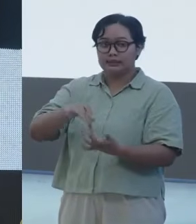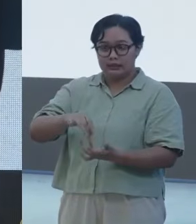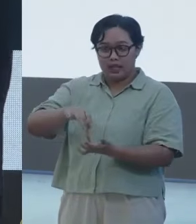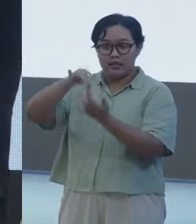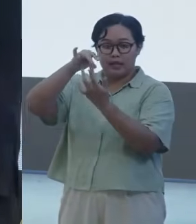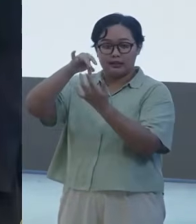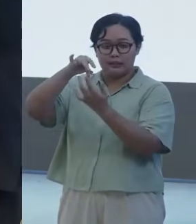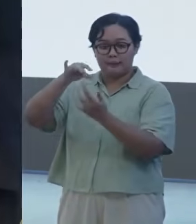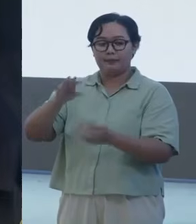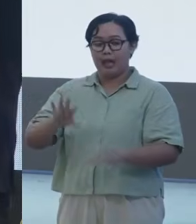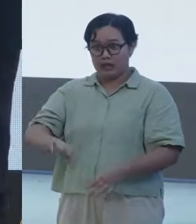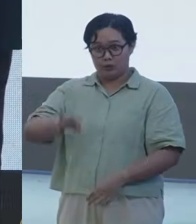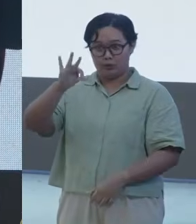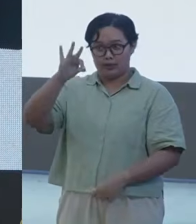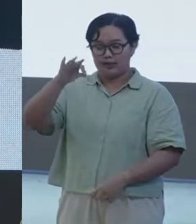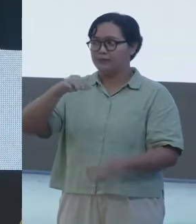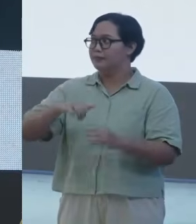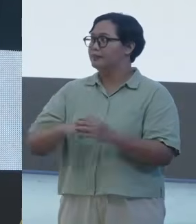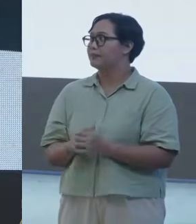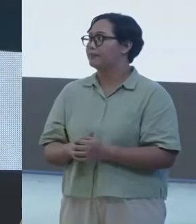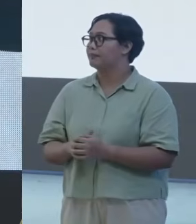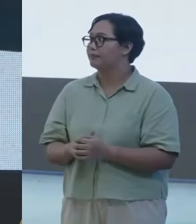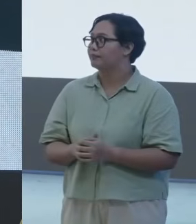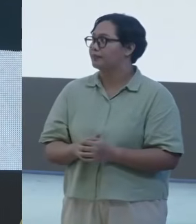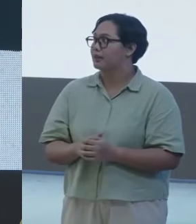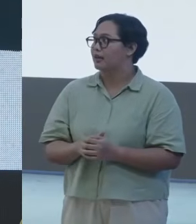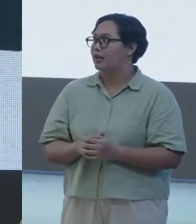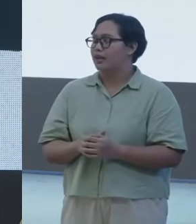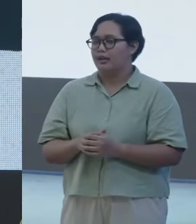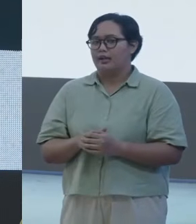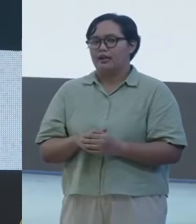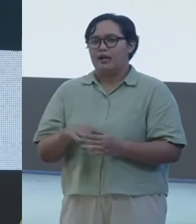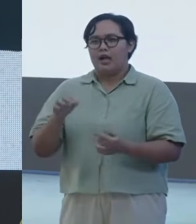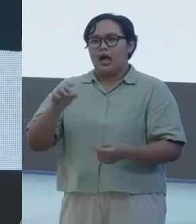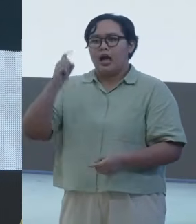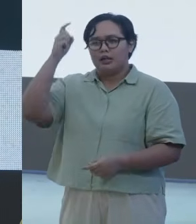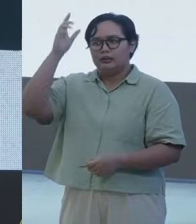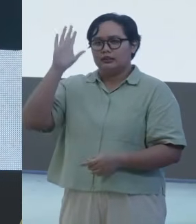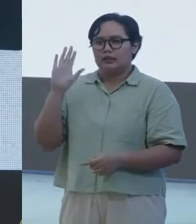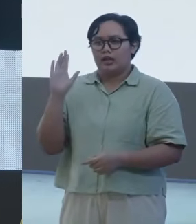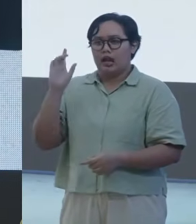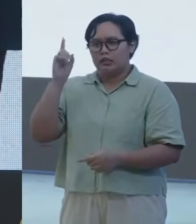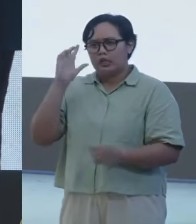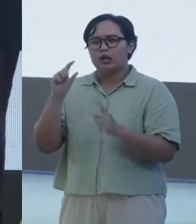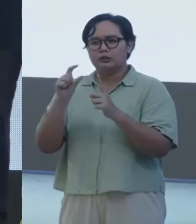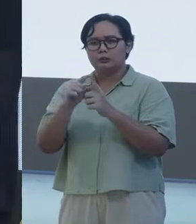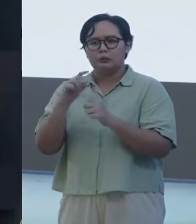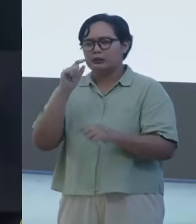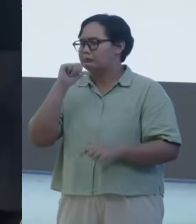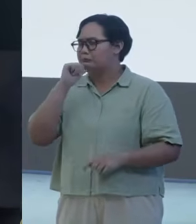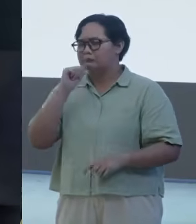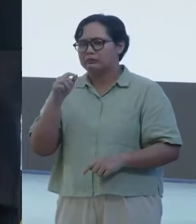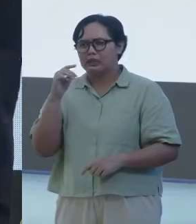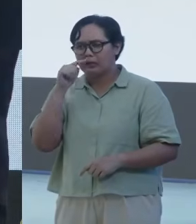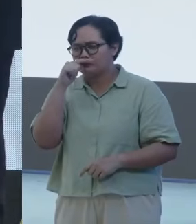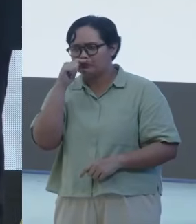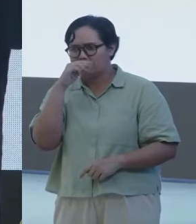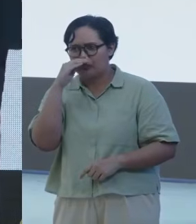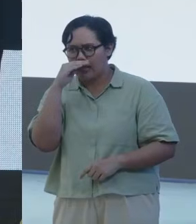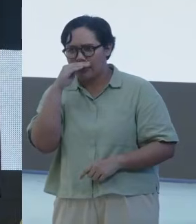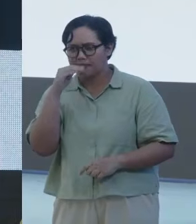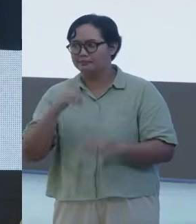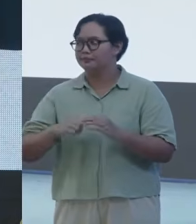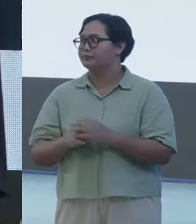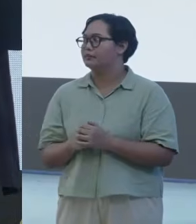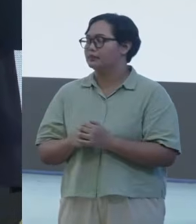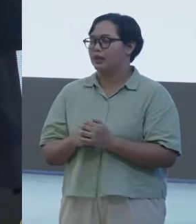God's elect po, hindi niyo po mas pasisinungalingan ang Biblia. Ang doctrine of election, marami pong hindi